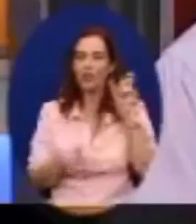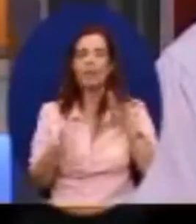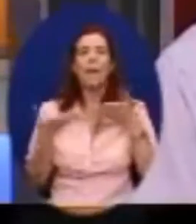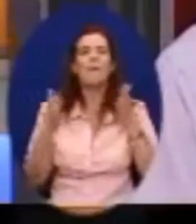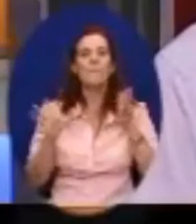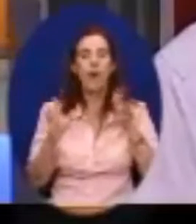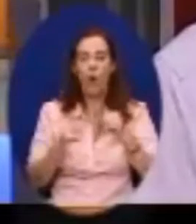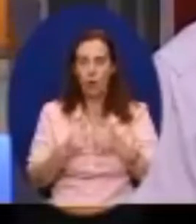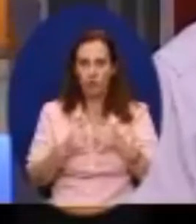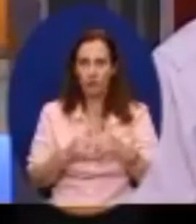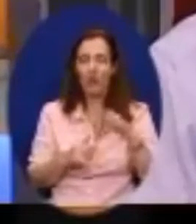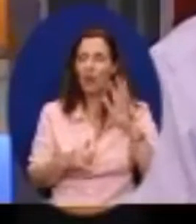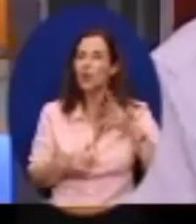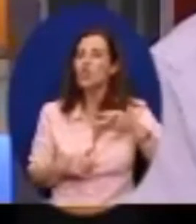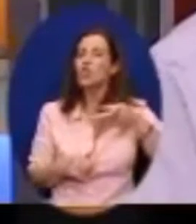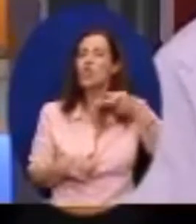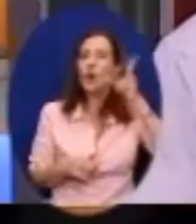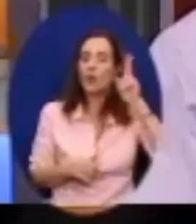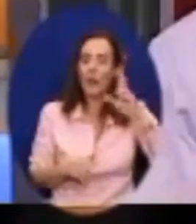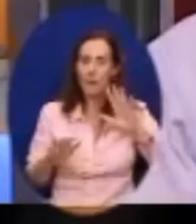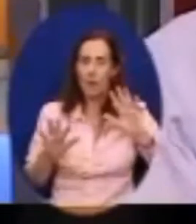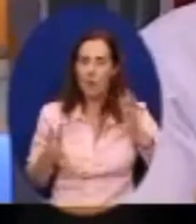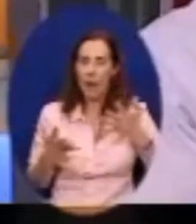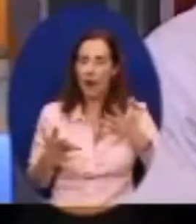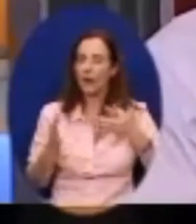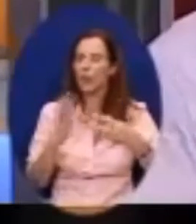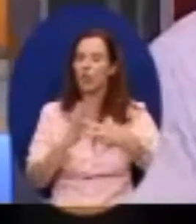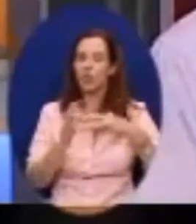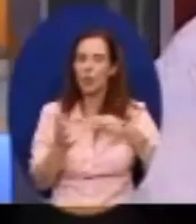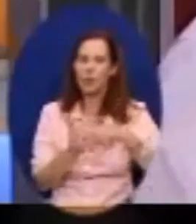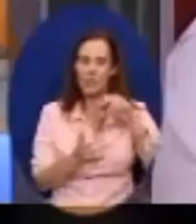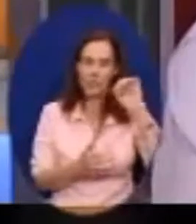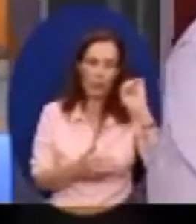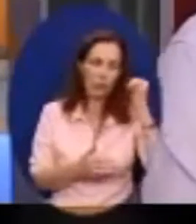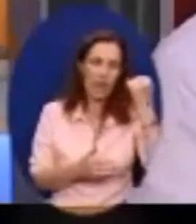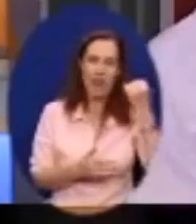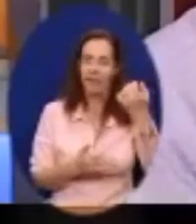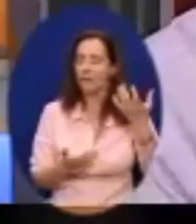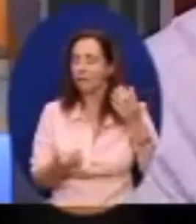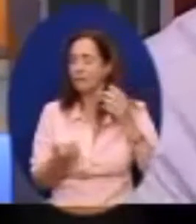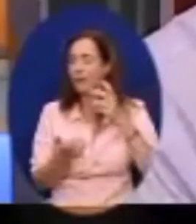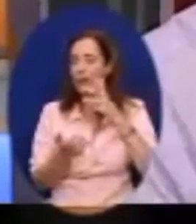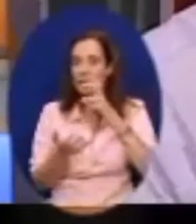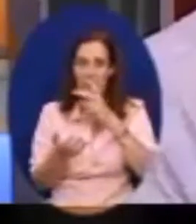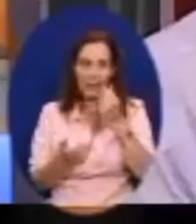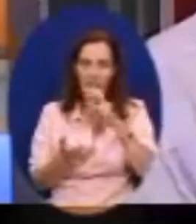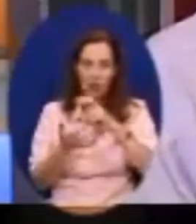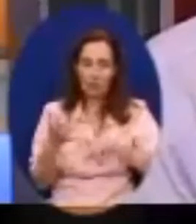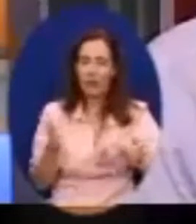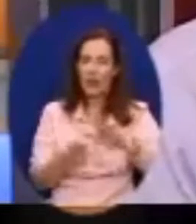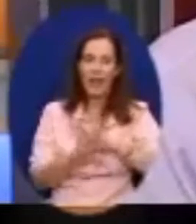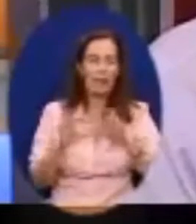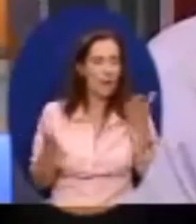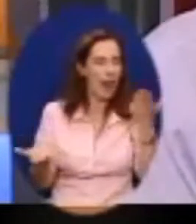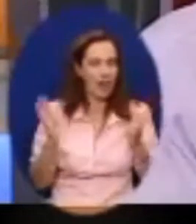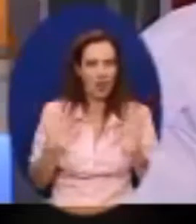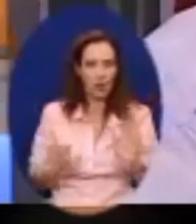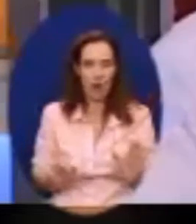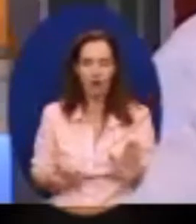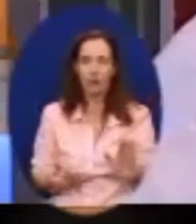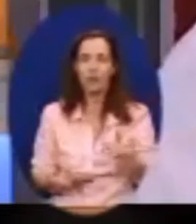אדירה לרווחתם, אפילו הרבה יותר ממה שאישי תוכנית צעד כזו או אחר, תיקח מס ותעביר אותו. זאת אומרת, אין בכלל מה